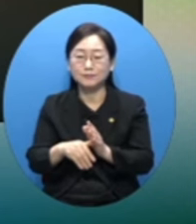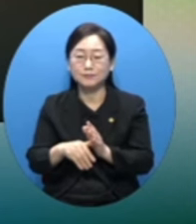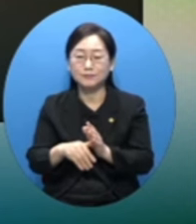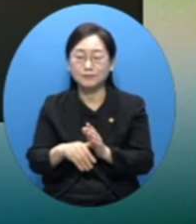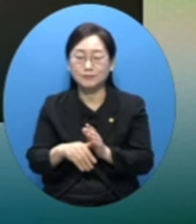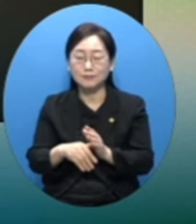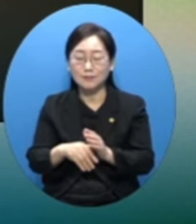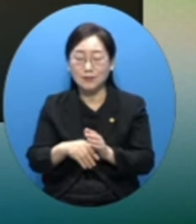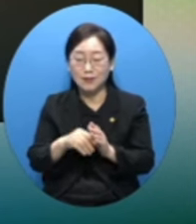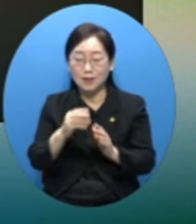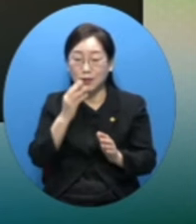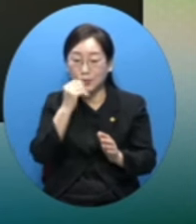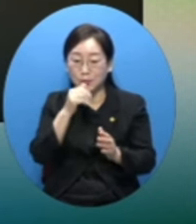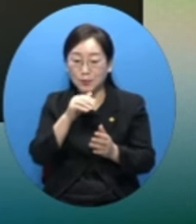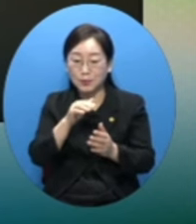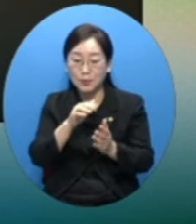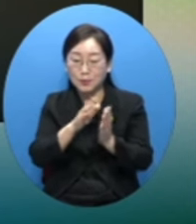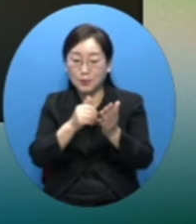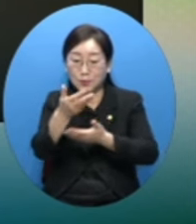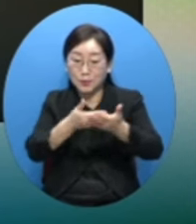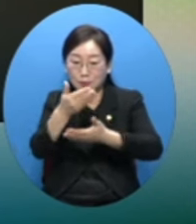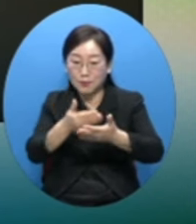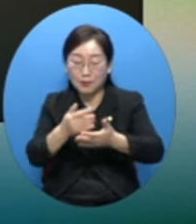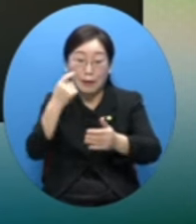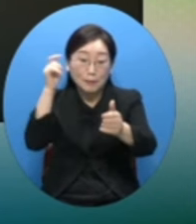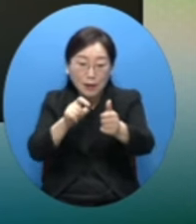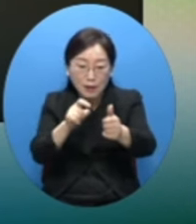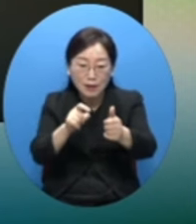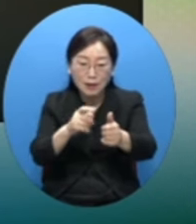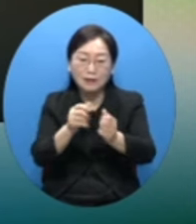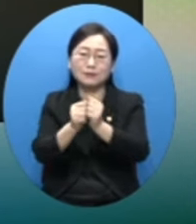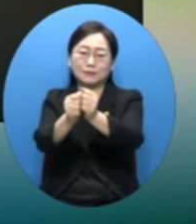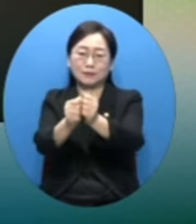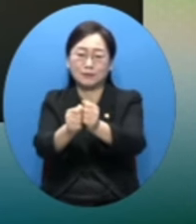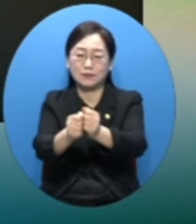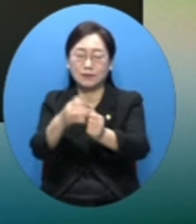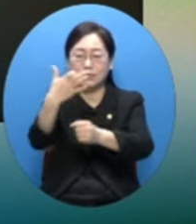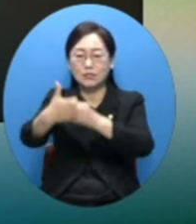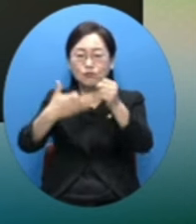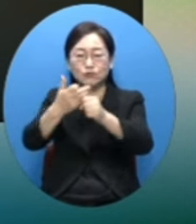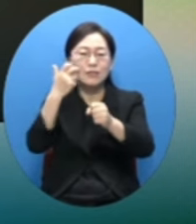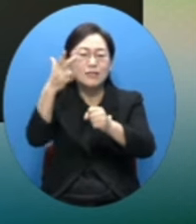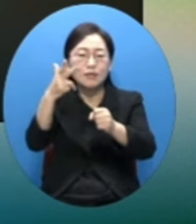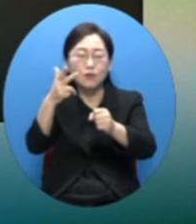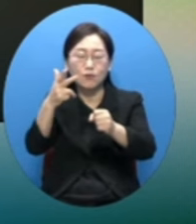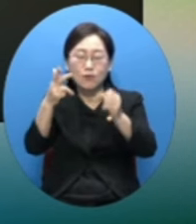마약 밀거래로 붙잡혀서 19년 7개월의 형을 받았습니다.